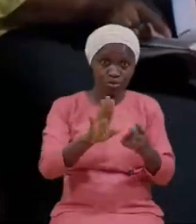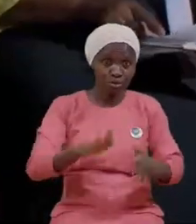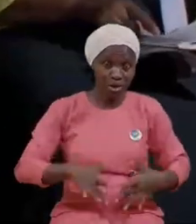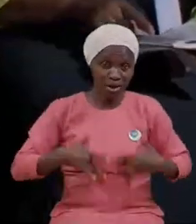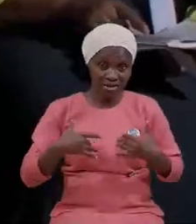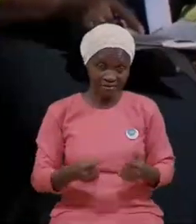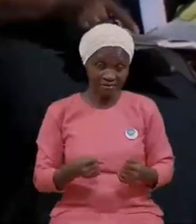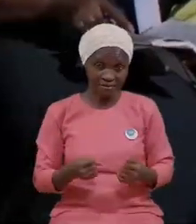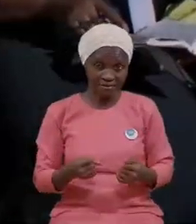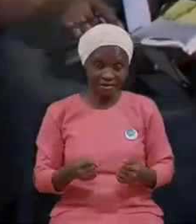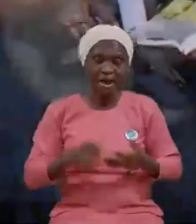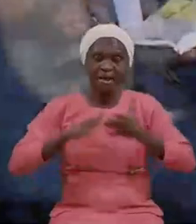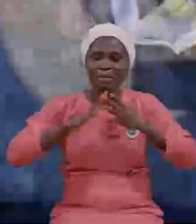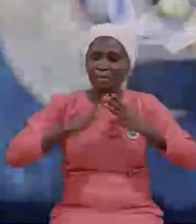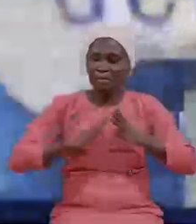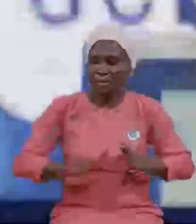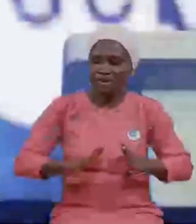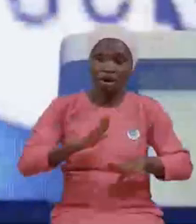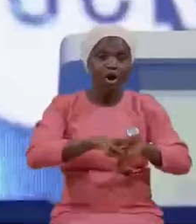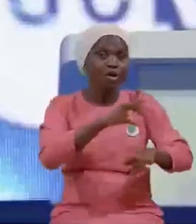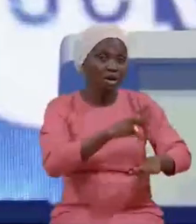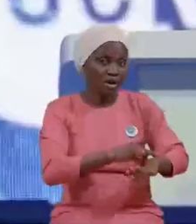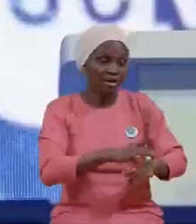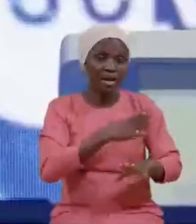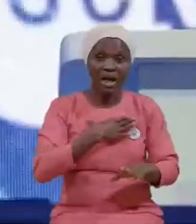la paix sur la terre et